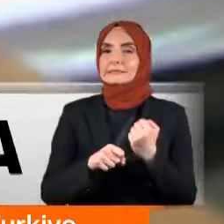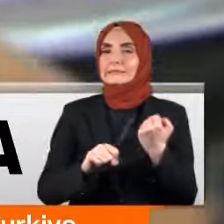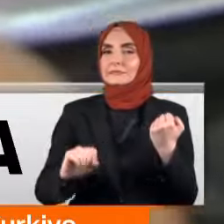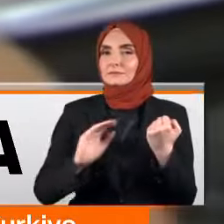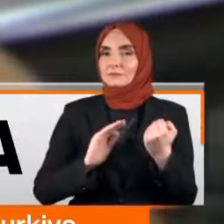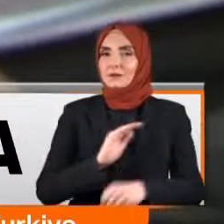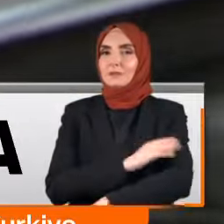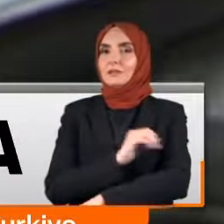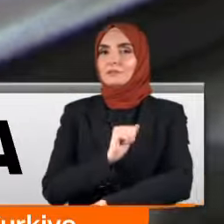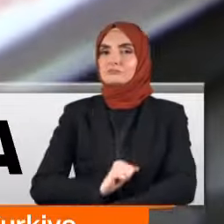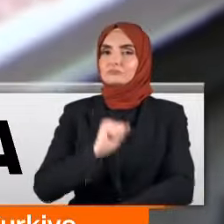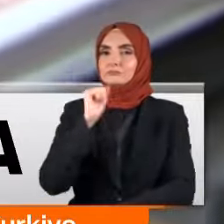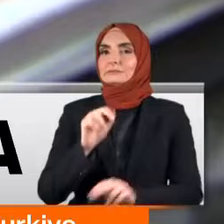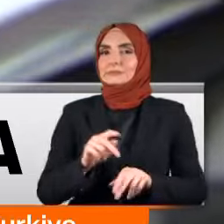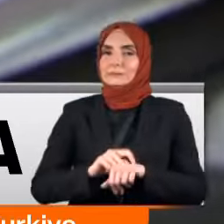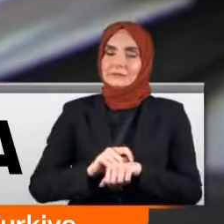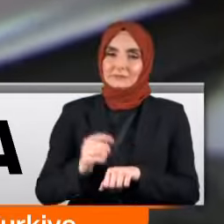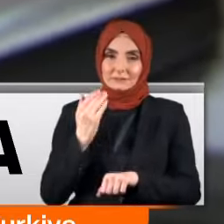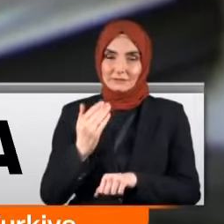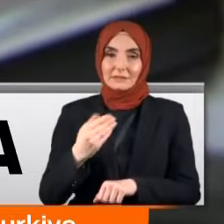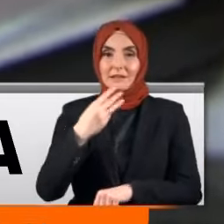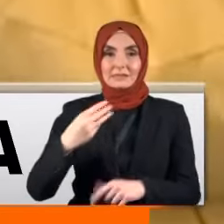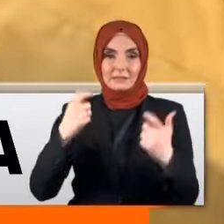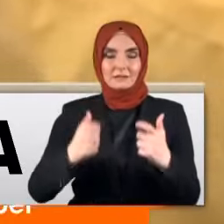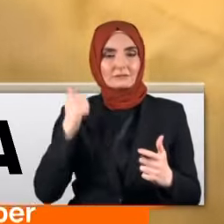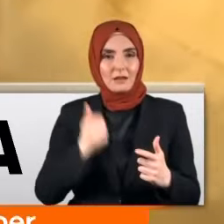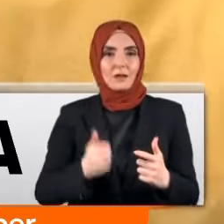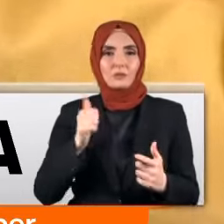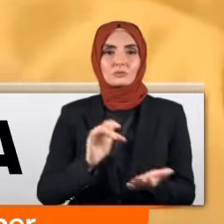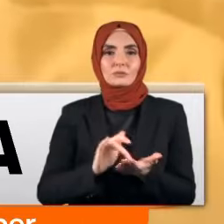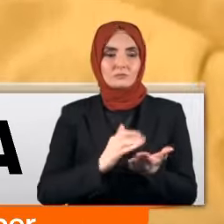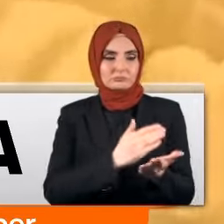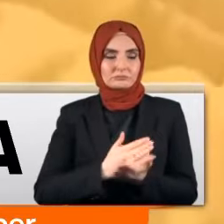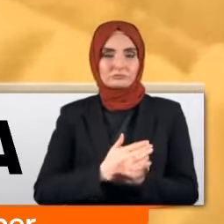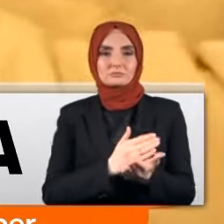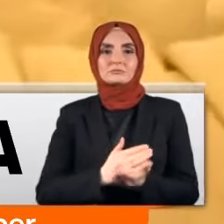yüksek. Esenler'de her gün ceza yiyen sürücülerin isyanı dinmek bilmiyor.